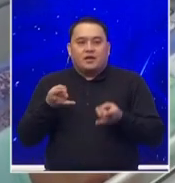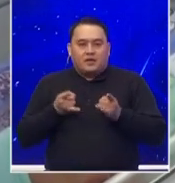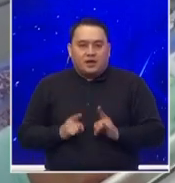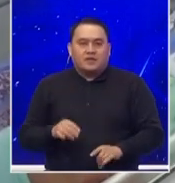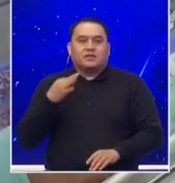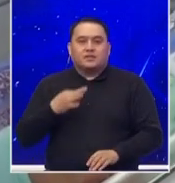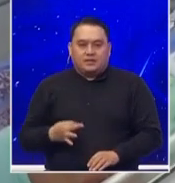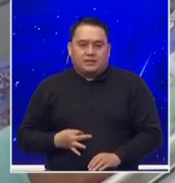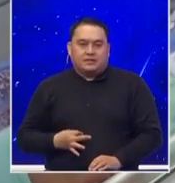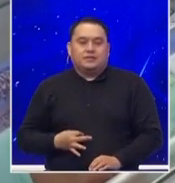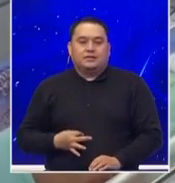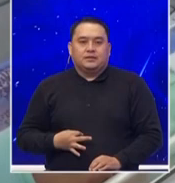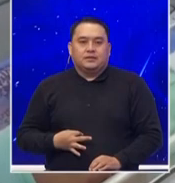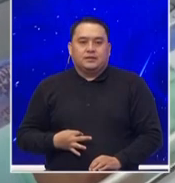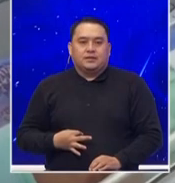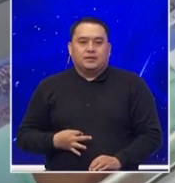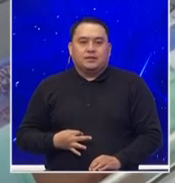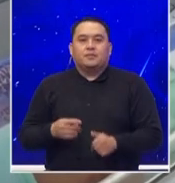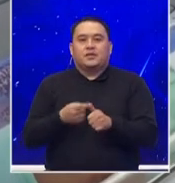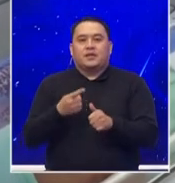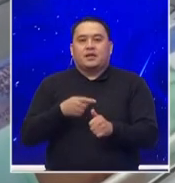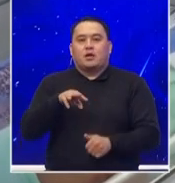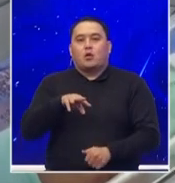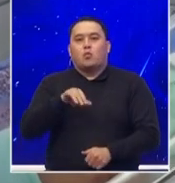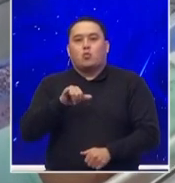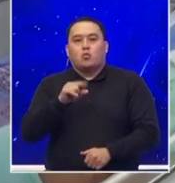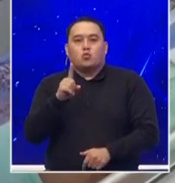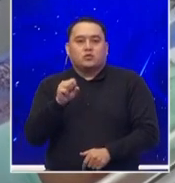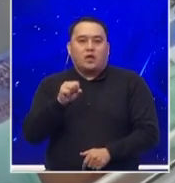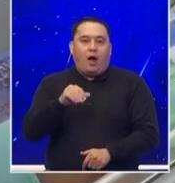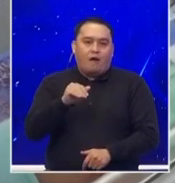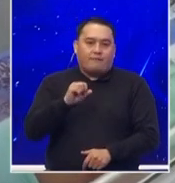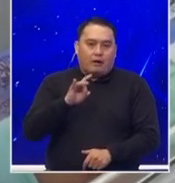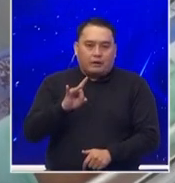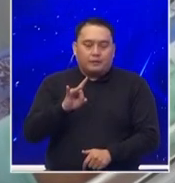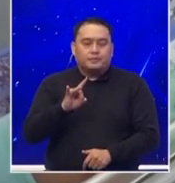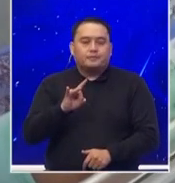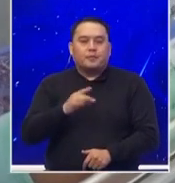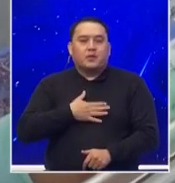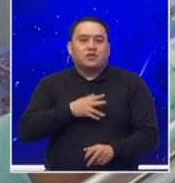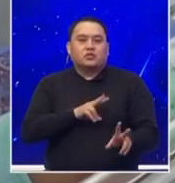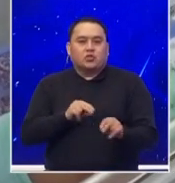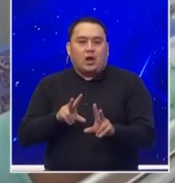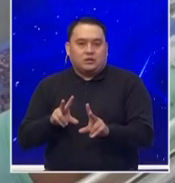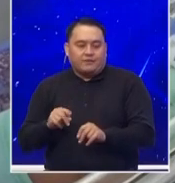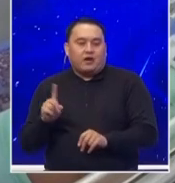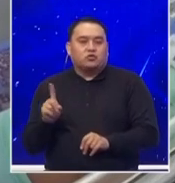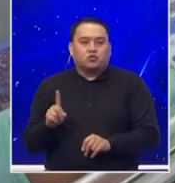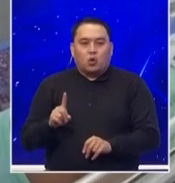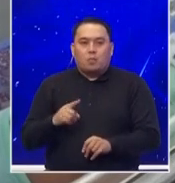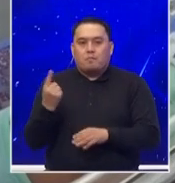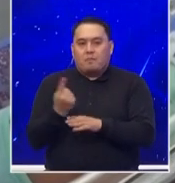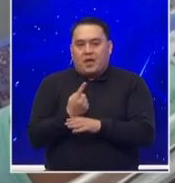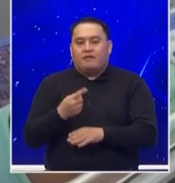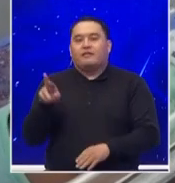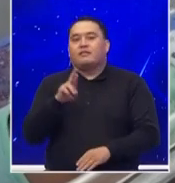Мы назвали его Музафар. Мы очень счастливы, что именно